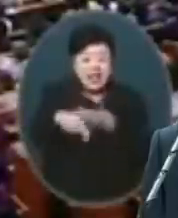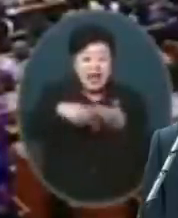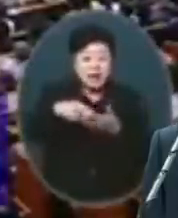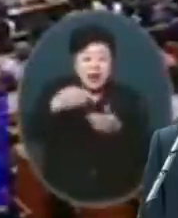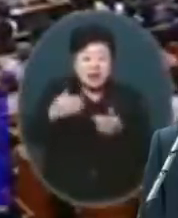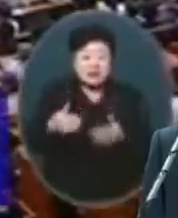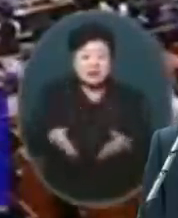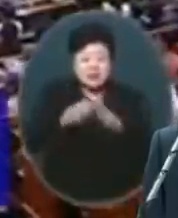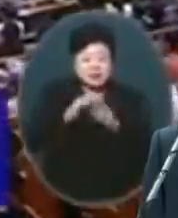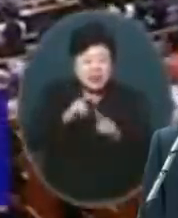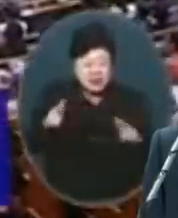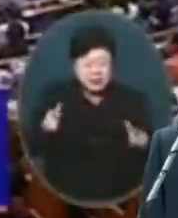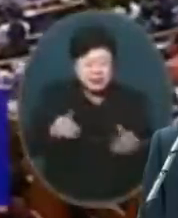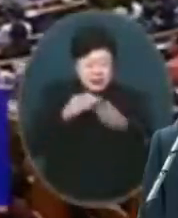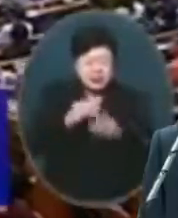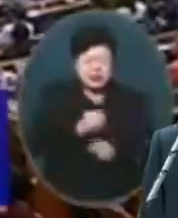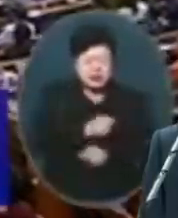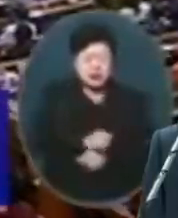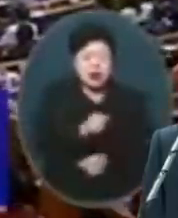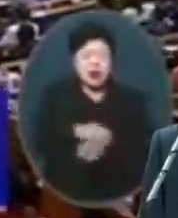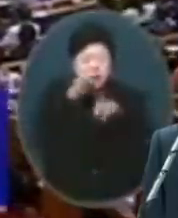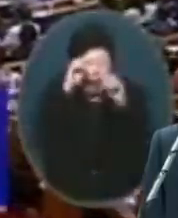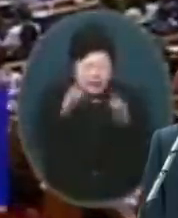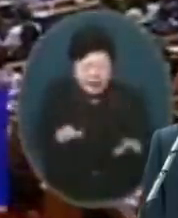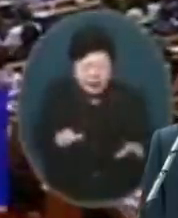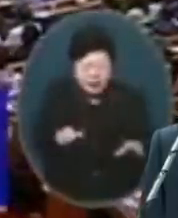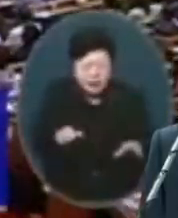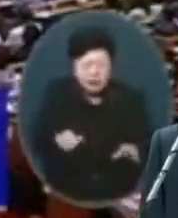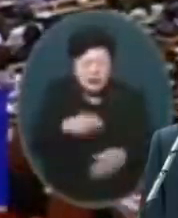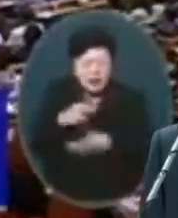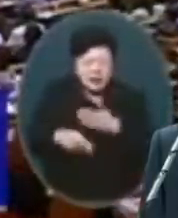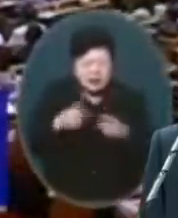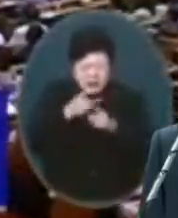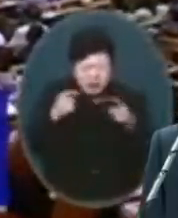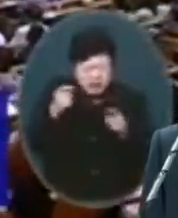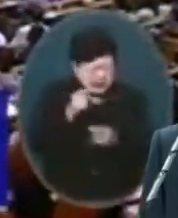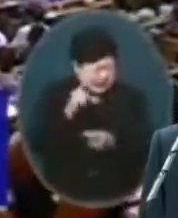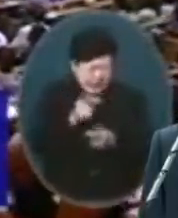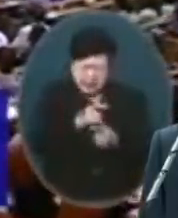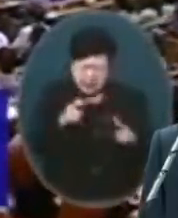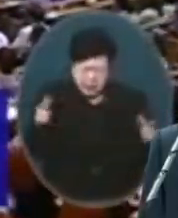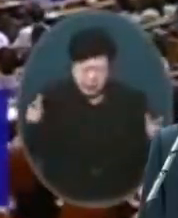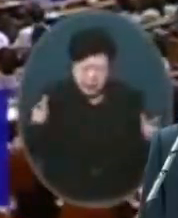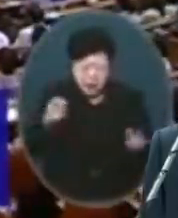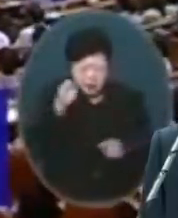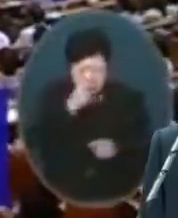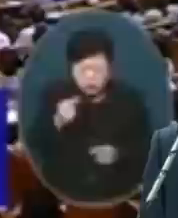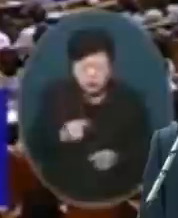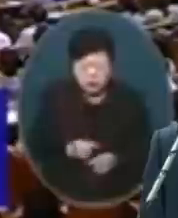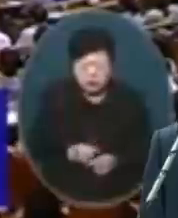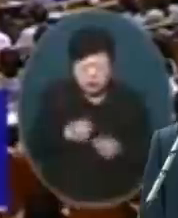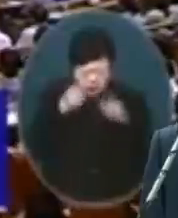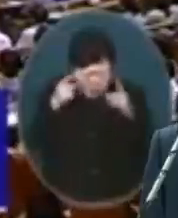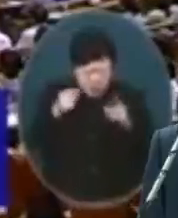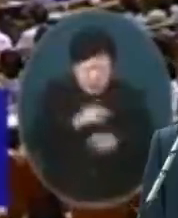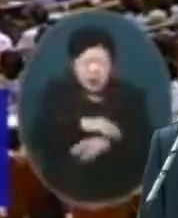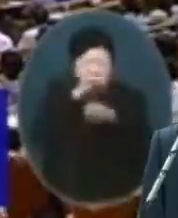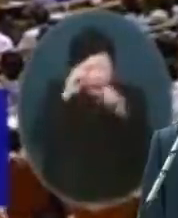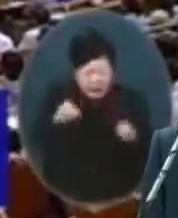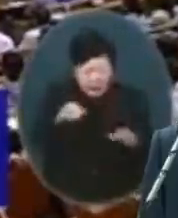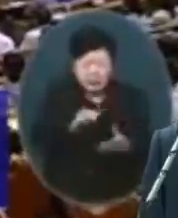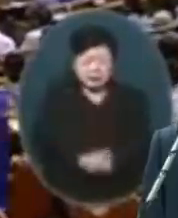야훼께서 집을 세우지 아니하시면 세우는 자의 수고가 헛되며 야훼께서 성을 지키지 아니하시면 파수꾼의 경성함이